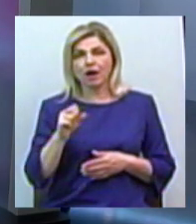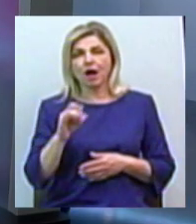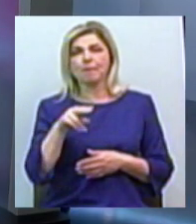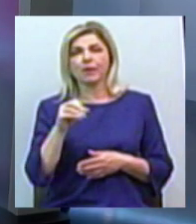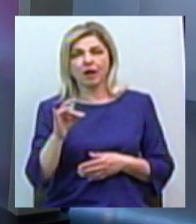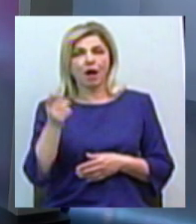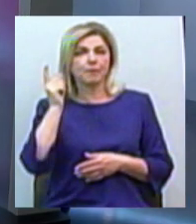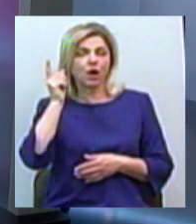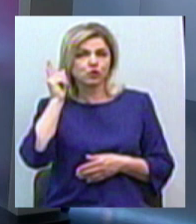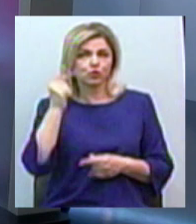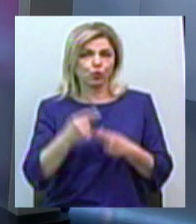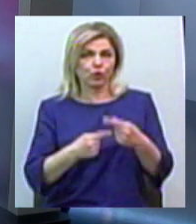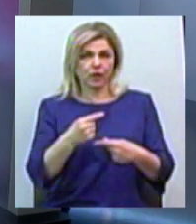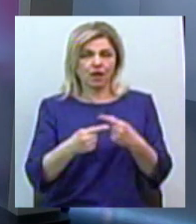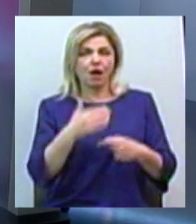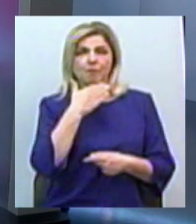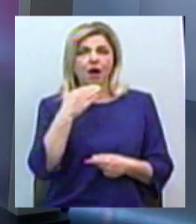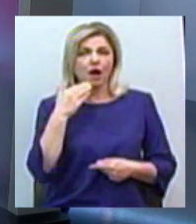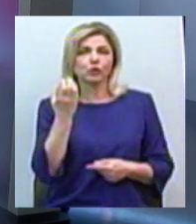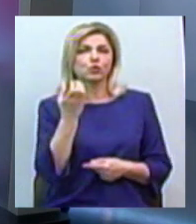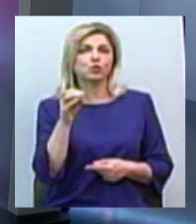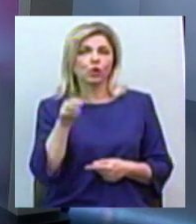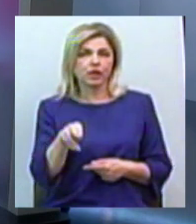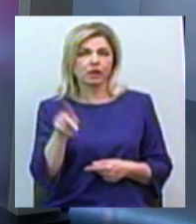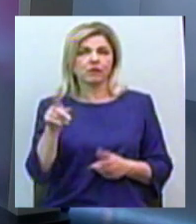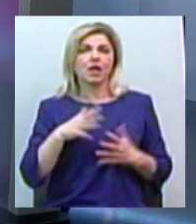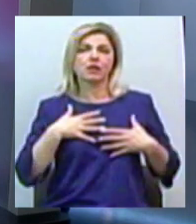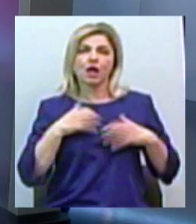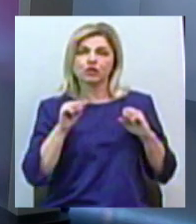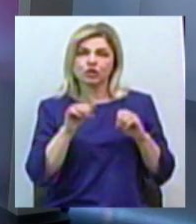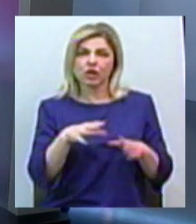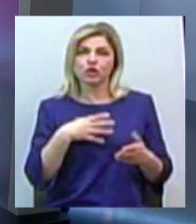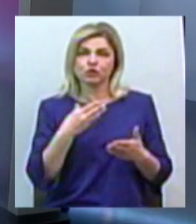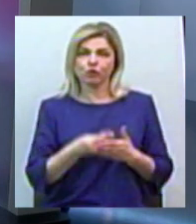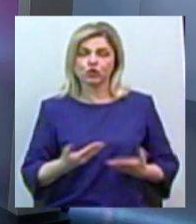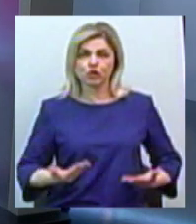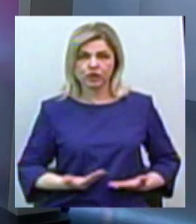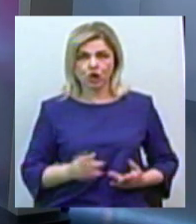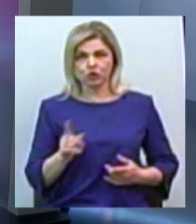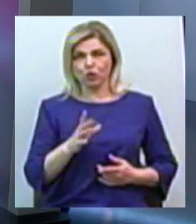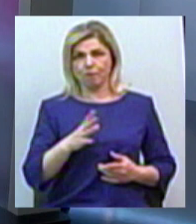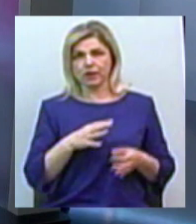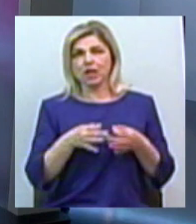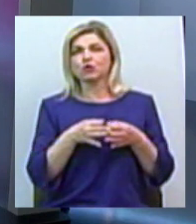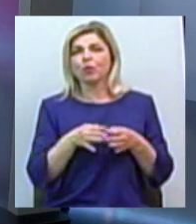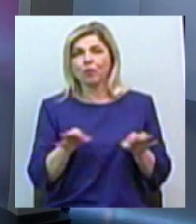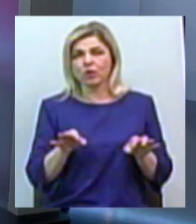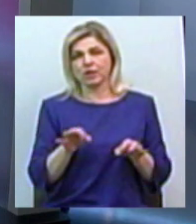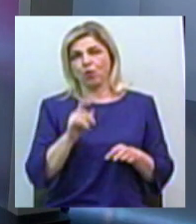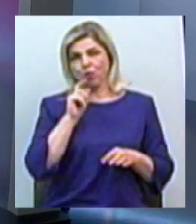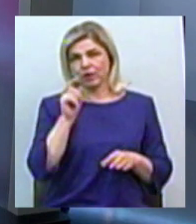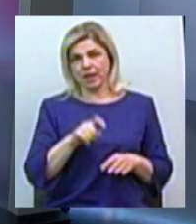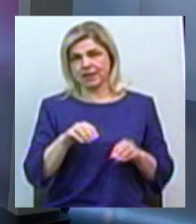пра-пра-пращури. Багато століть вони лажили своє життя за те, щоб була соборність, незалежність в